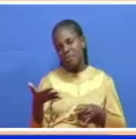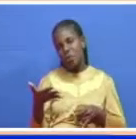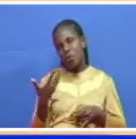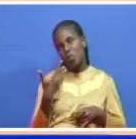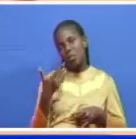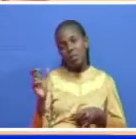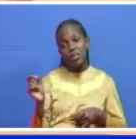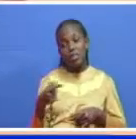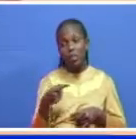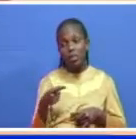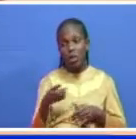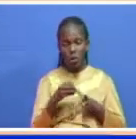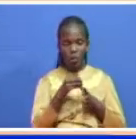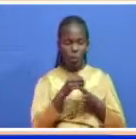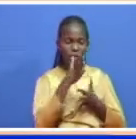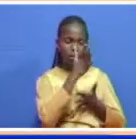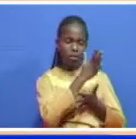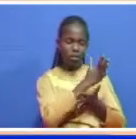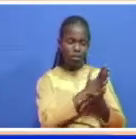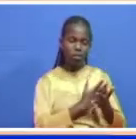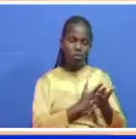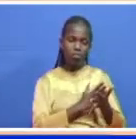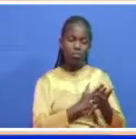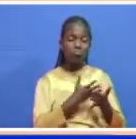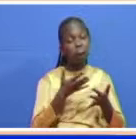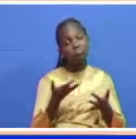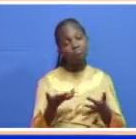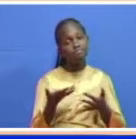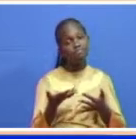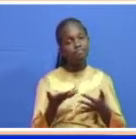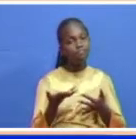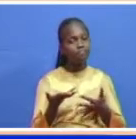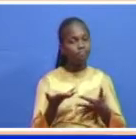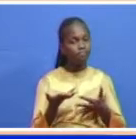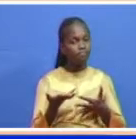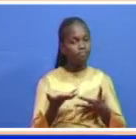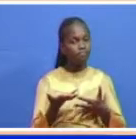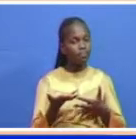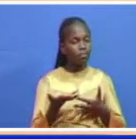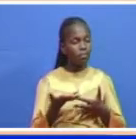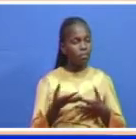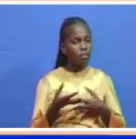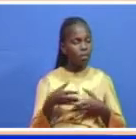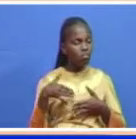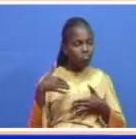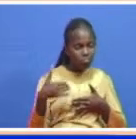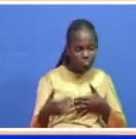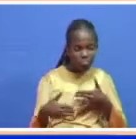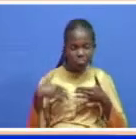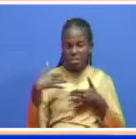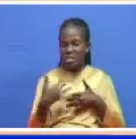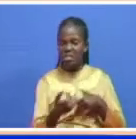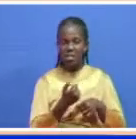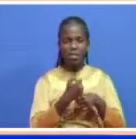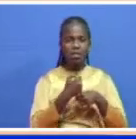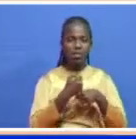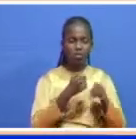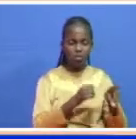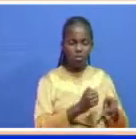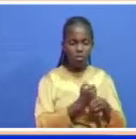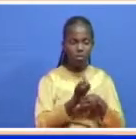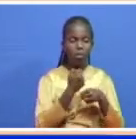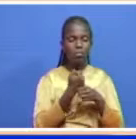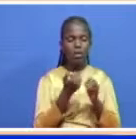mwezi ama quarterly, tuanze yani kuifanya mara kwa mara, tusiongoje mara moja kwa mwaka. Kwa